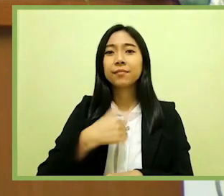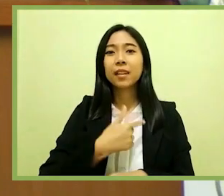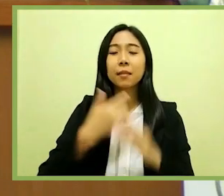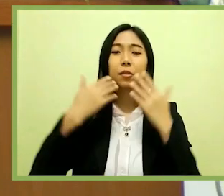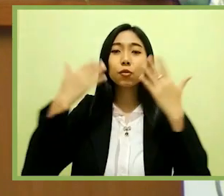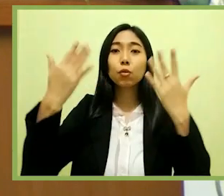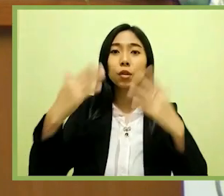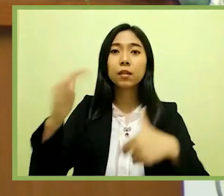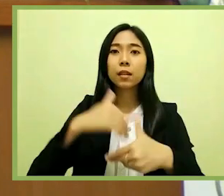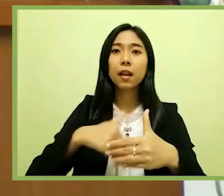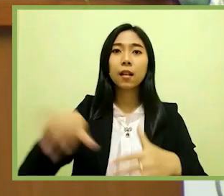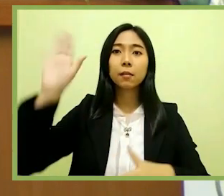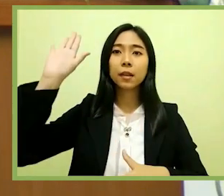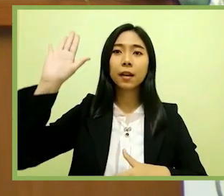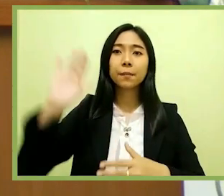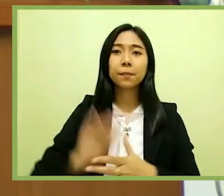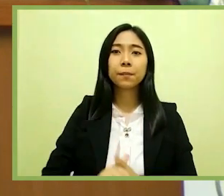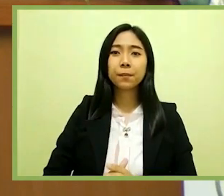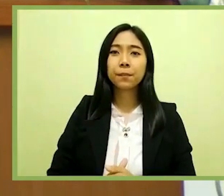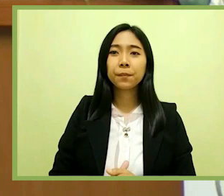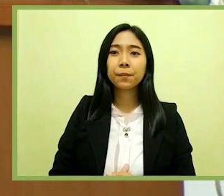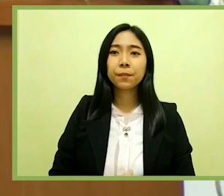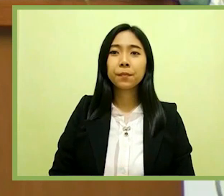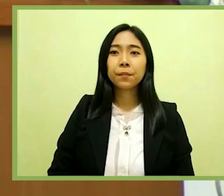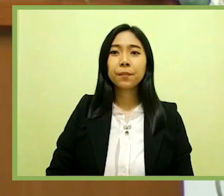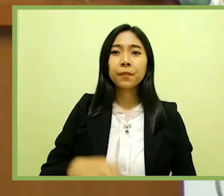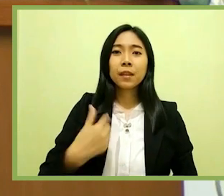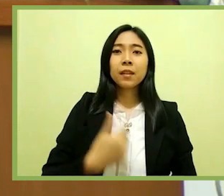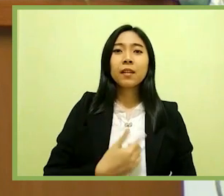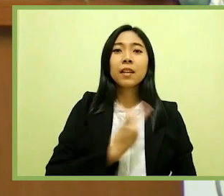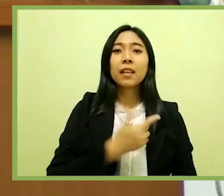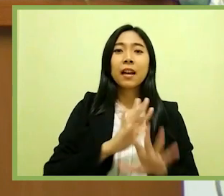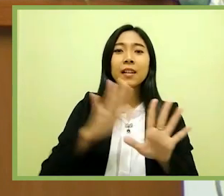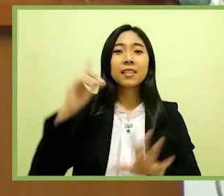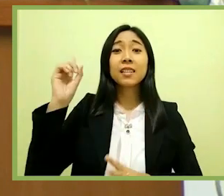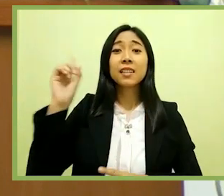kita bersyukur karena di dalam panggilan itu, kita tidak ditinggalkan.